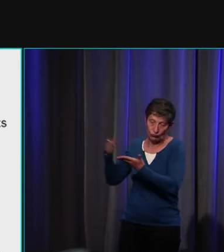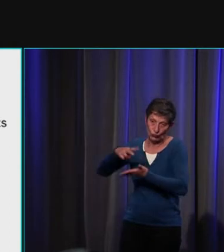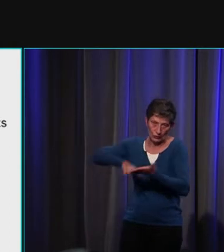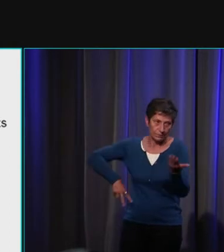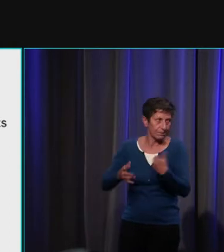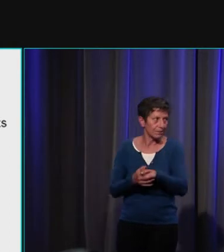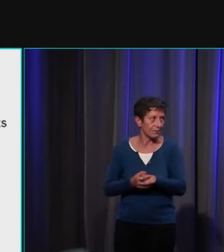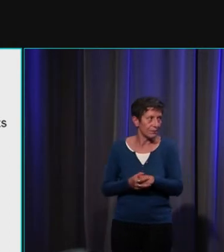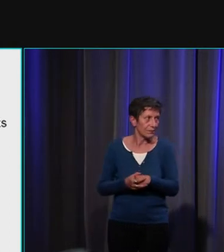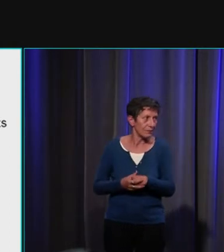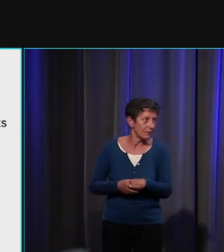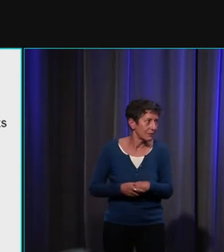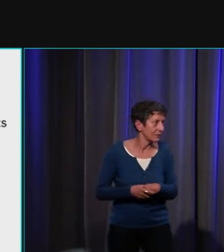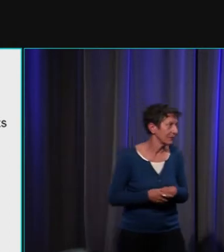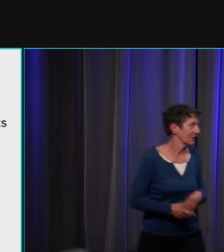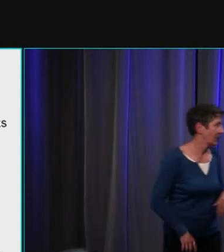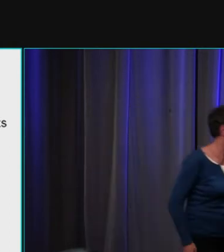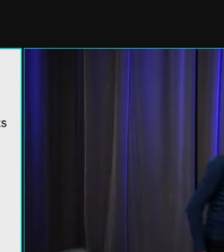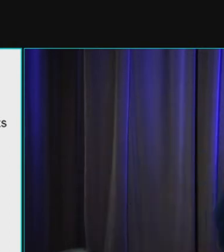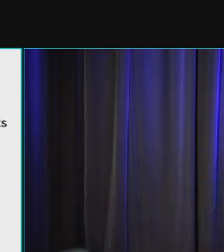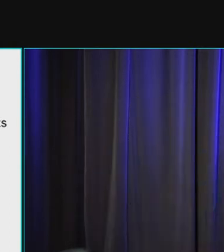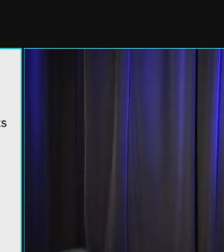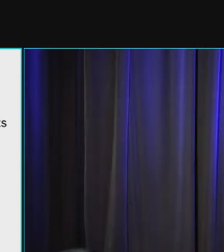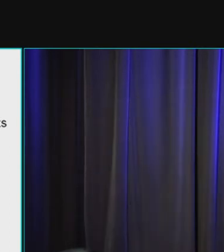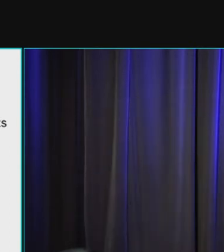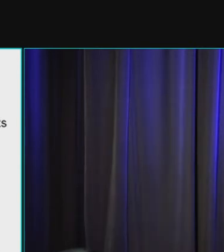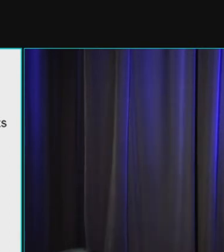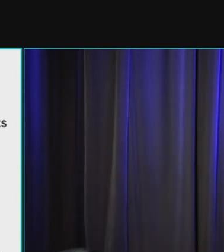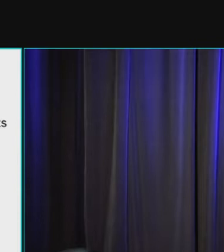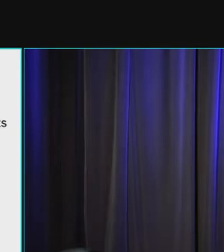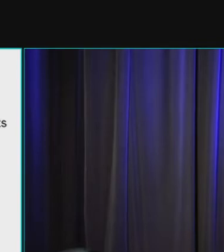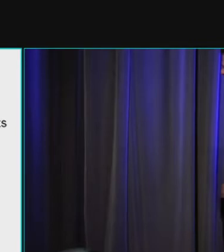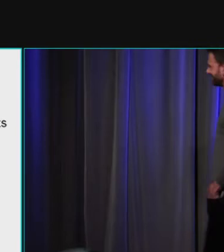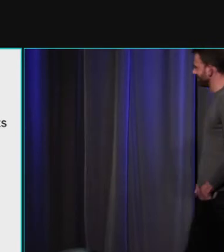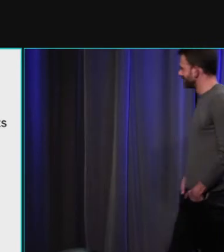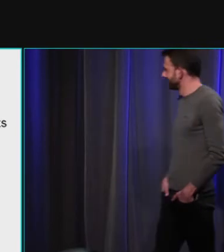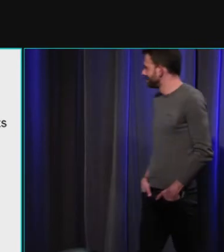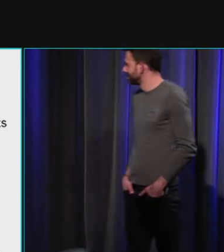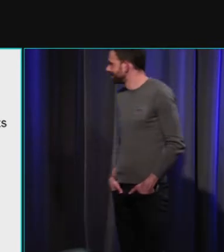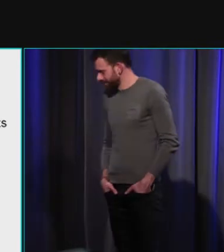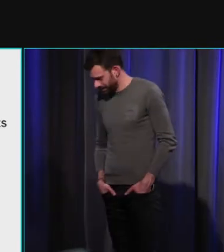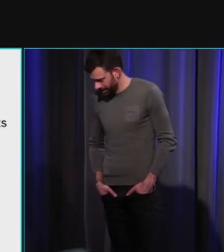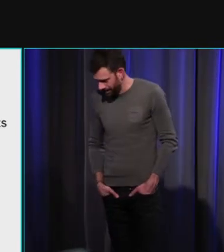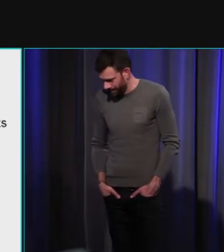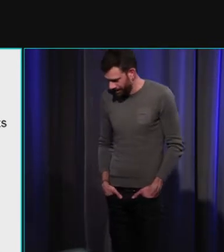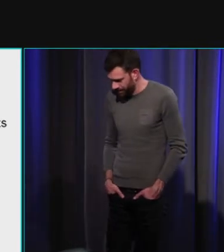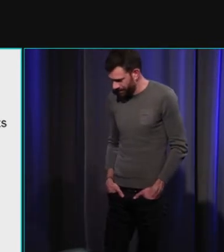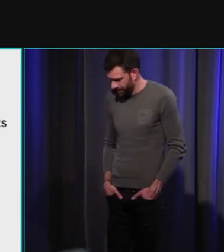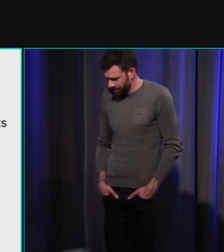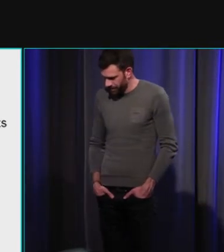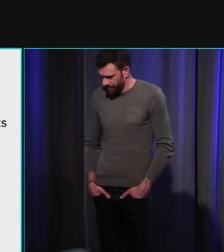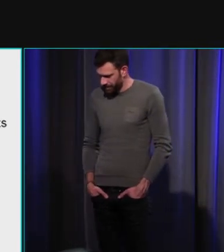ou de favoriser qu'on leur prêche et bien et il doit être excommunié les païens